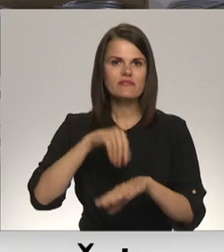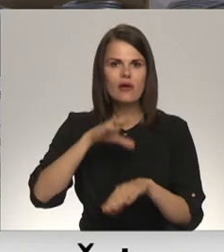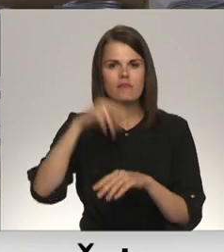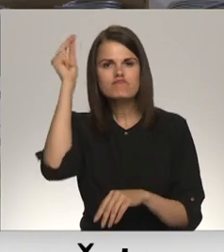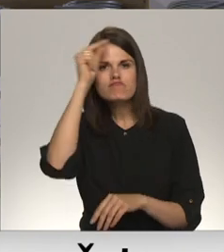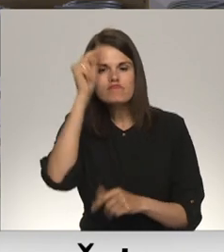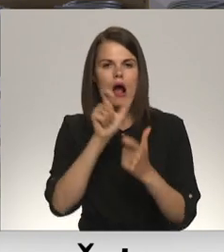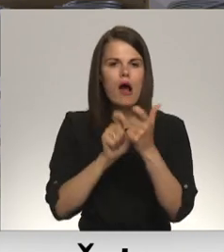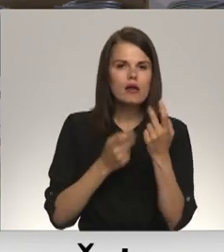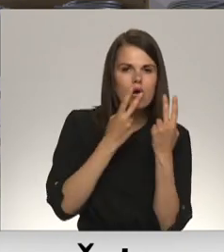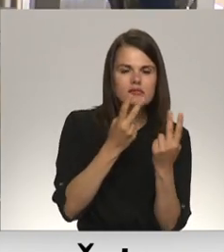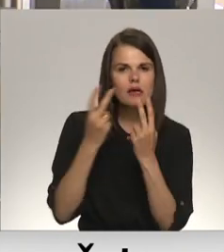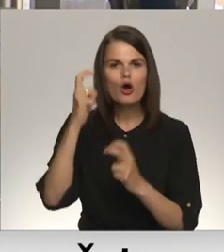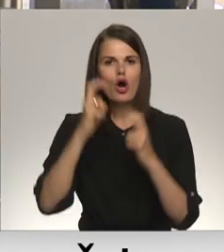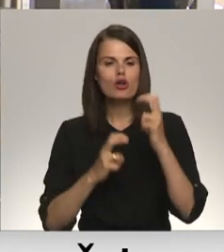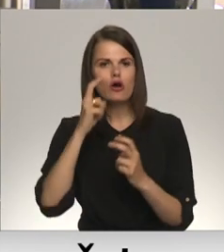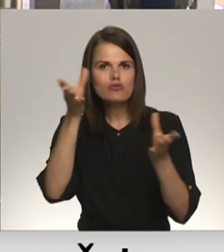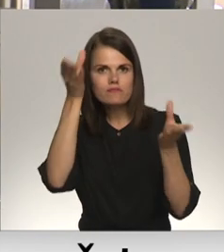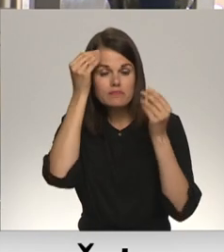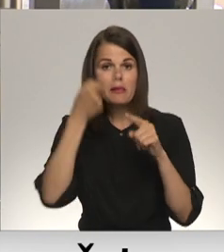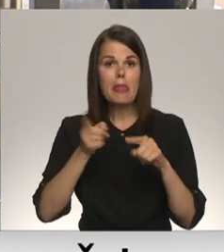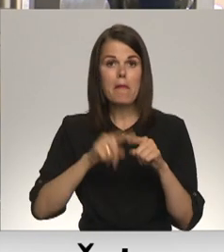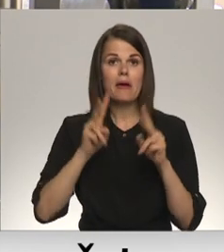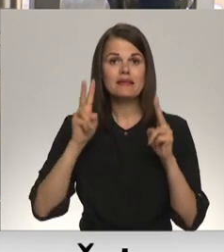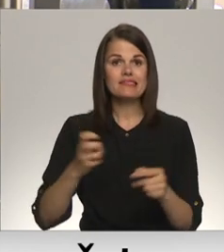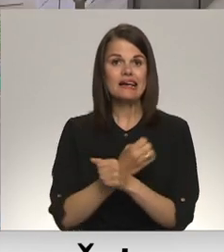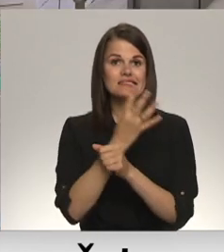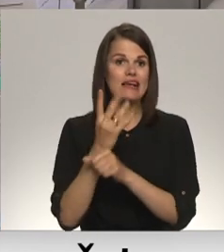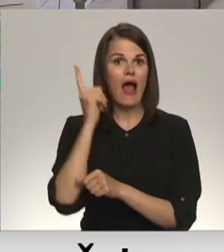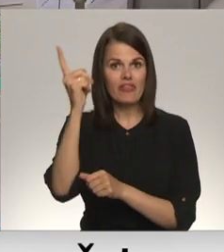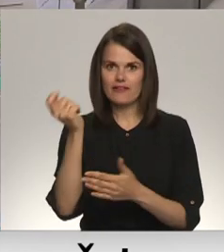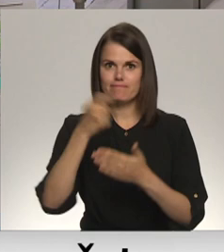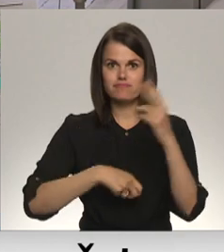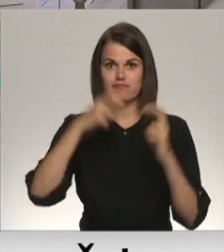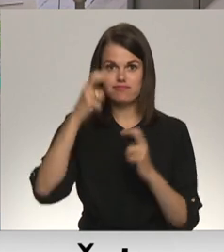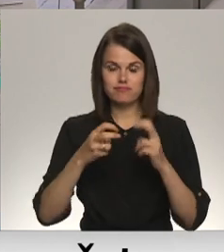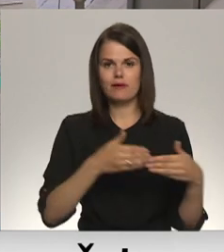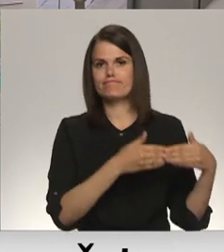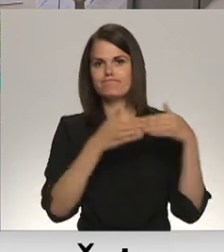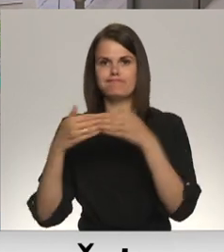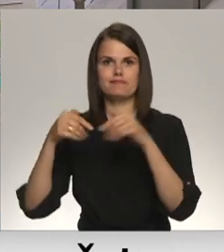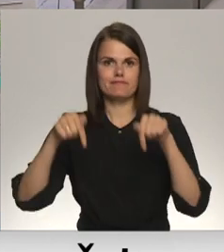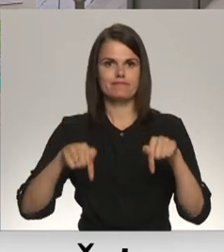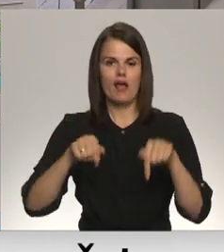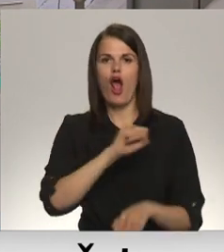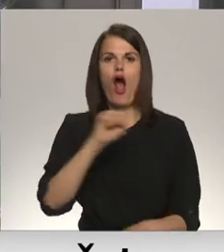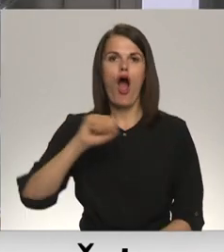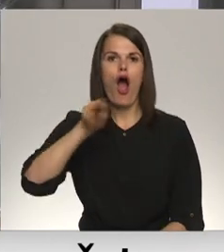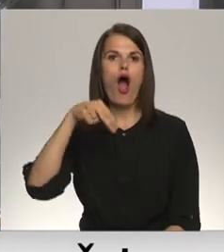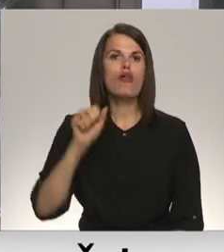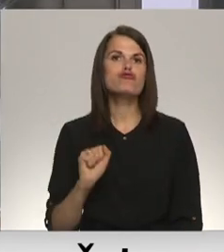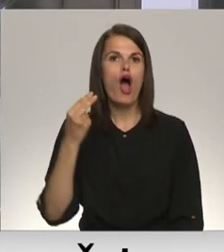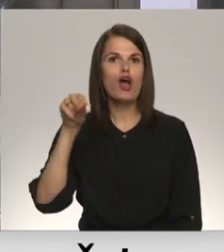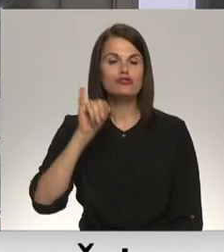un ražošanu, jo Orkla rūpnīcu Skandināvijā slēdz un iekārtas pārved uz Ādižiem. Un tālāk jau šie cilvēki būs tie, kas